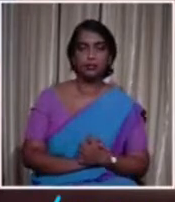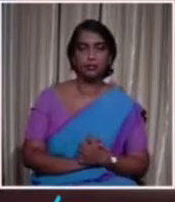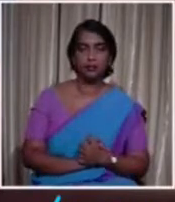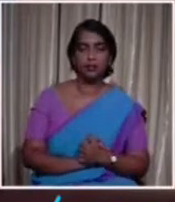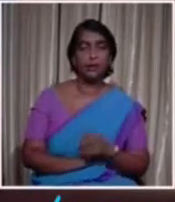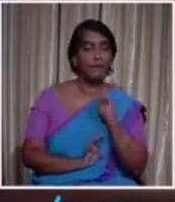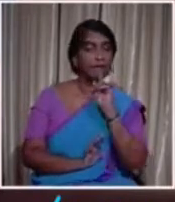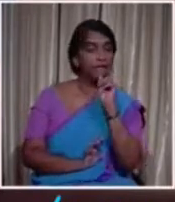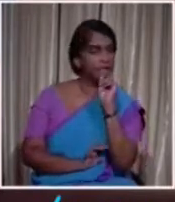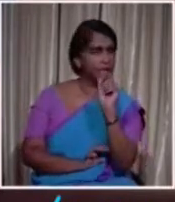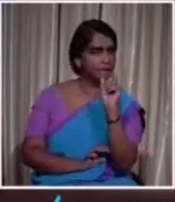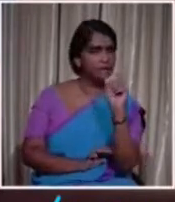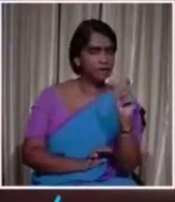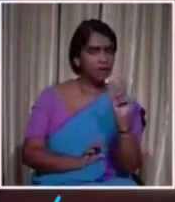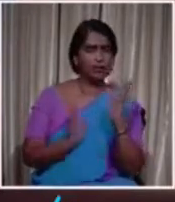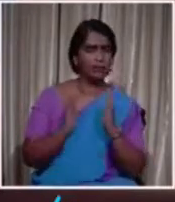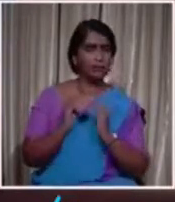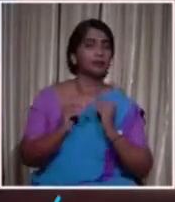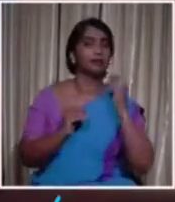वचने